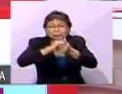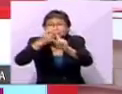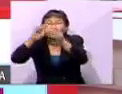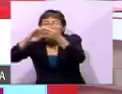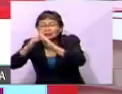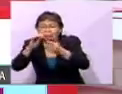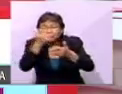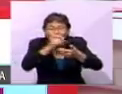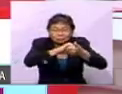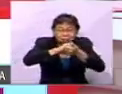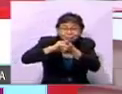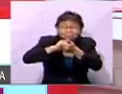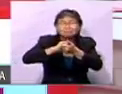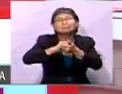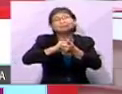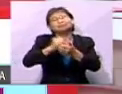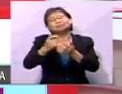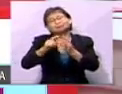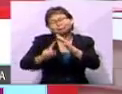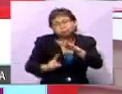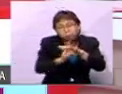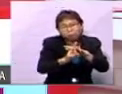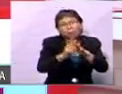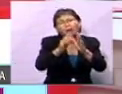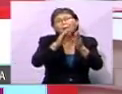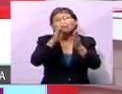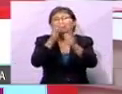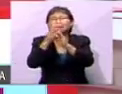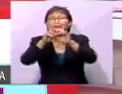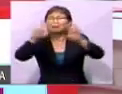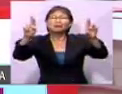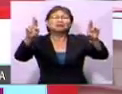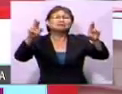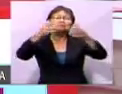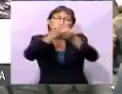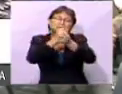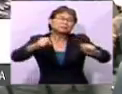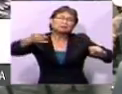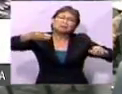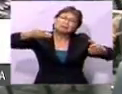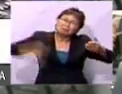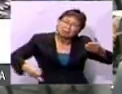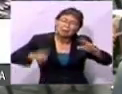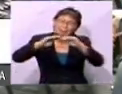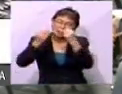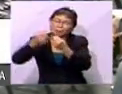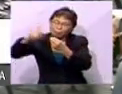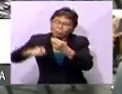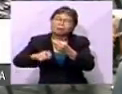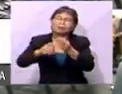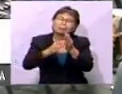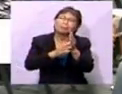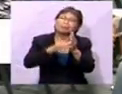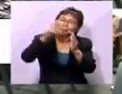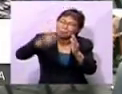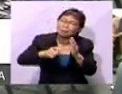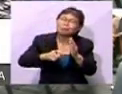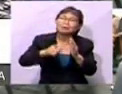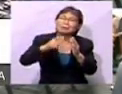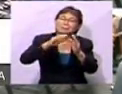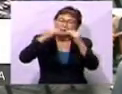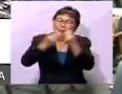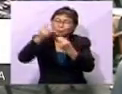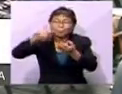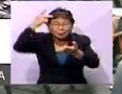sendiri, usaha untuk mewujudkan bandar raya selamat tidak dapat dicapai. Tambah beliau, masyarakat perlu mengambil inisiatif untuk